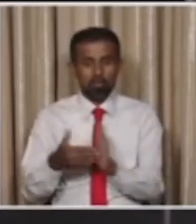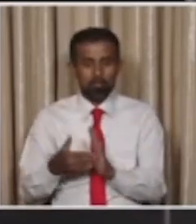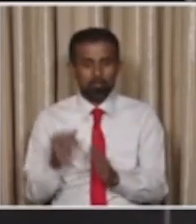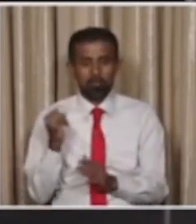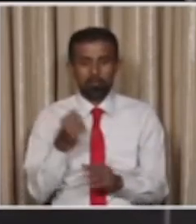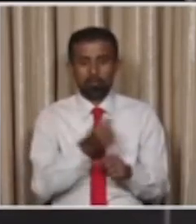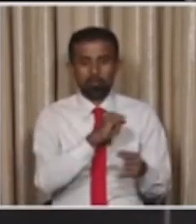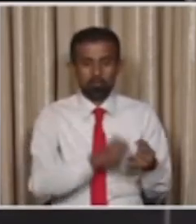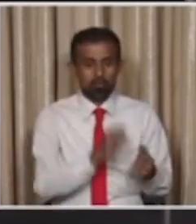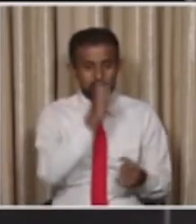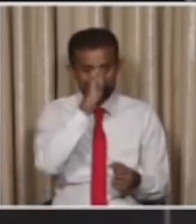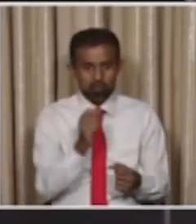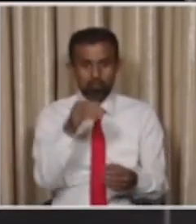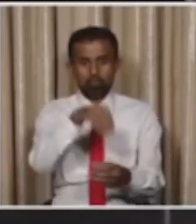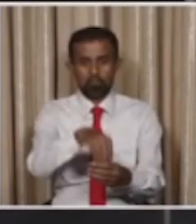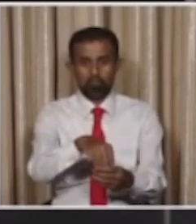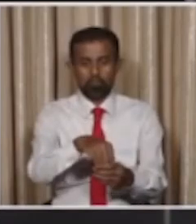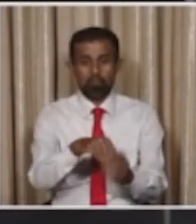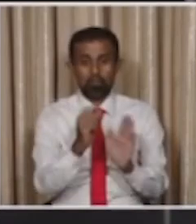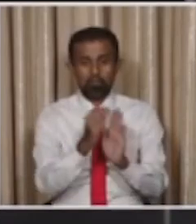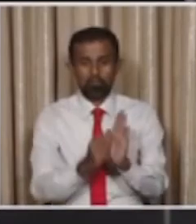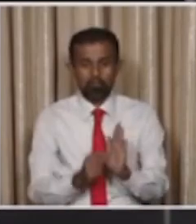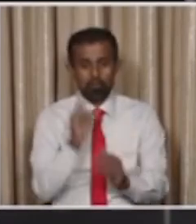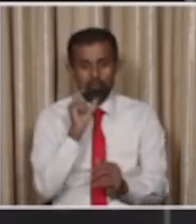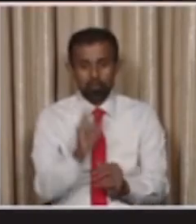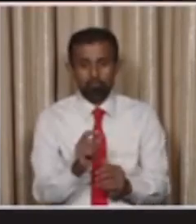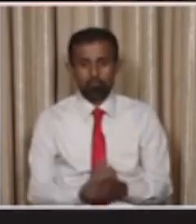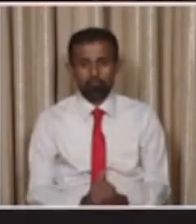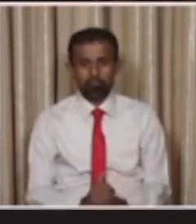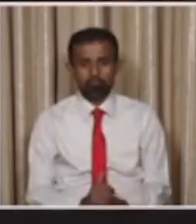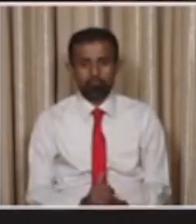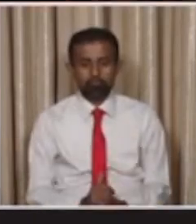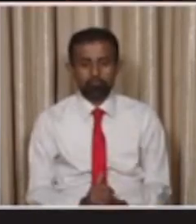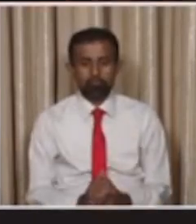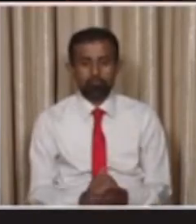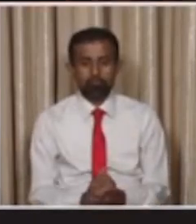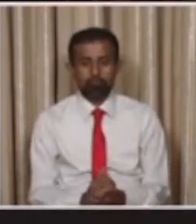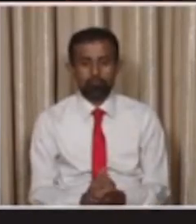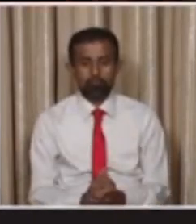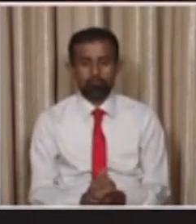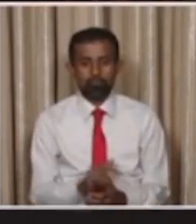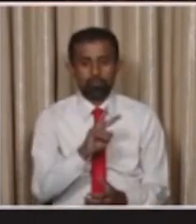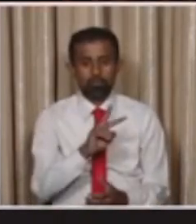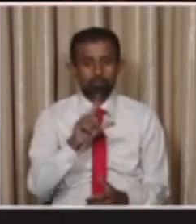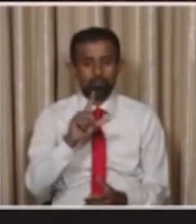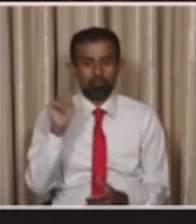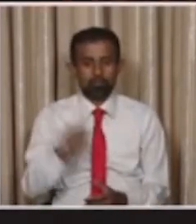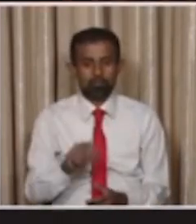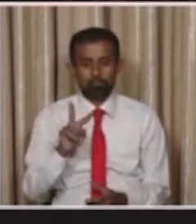ග්‍රාම සේවක මහත්වරු දාලා ඒ පිළිබඳව තක්සේරුව කඩිනමින් පටන් ගන්න කියලා. හරි. 27-2 ඇති